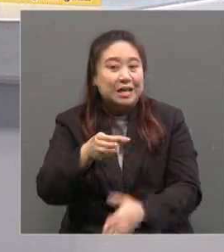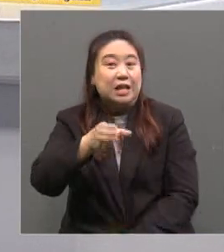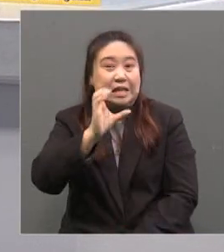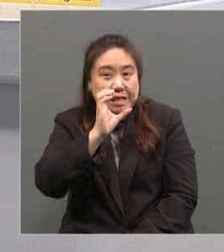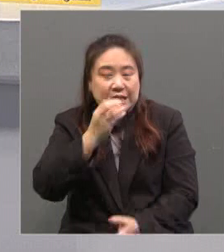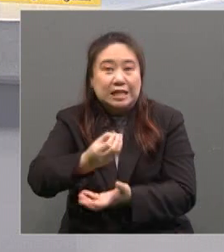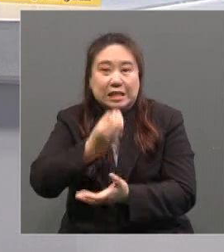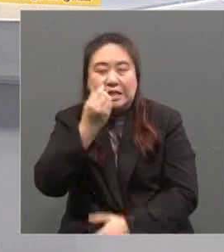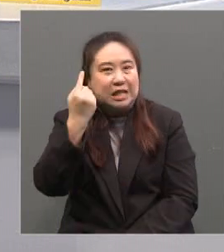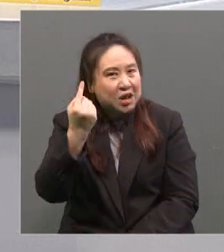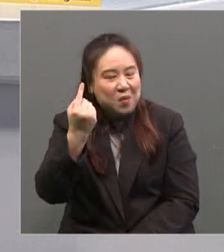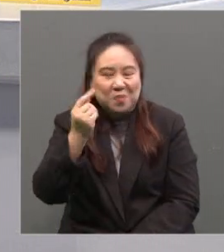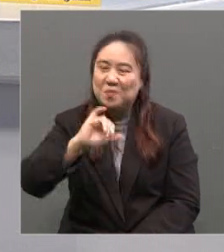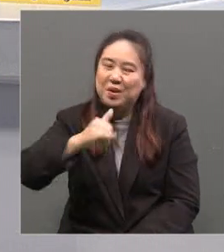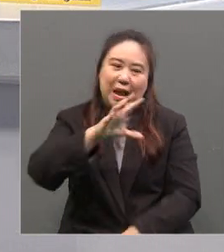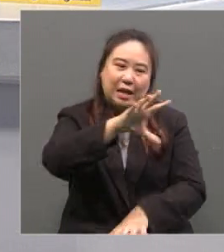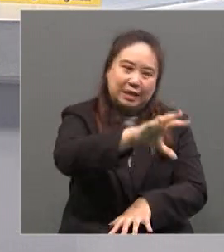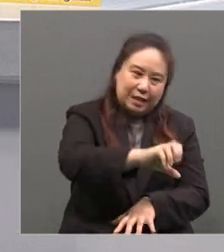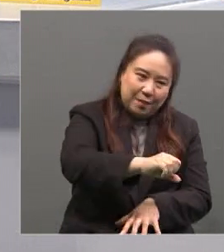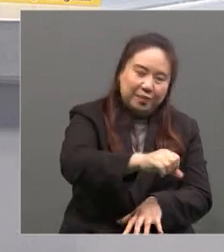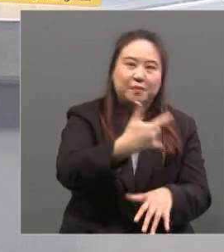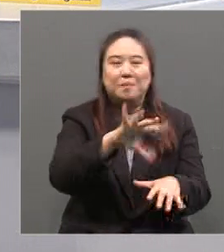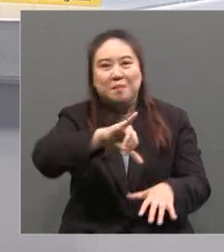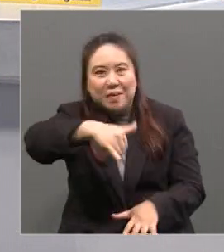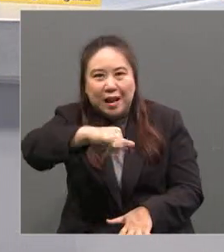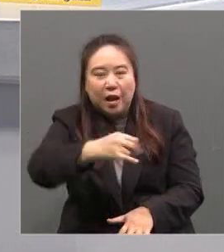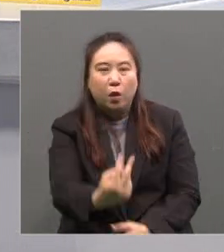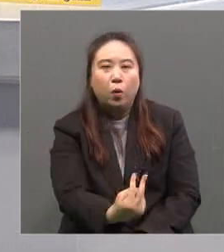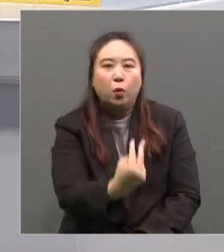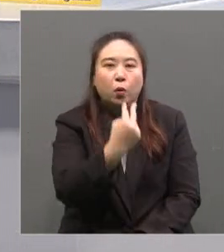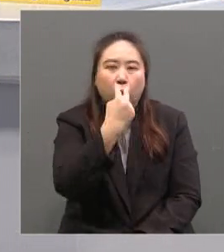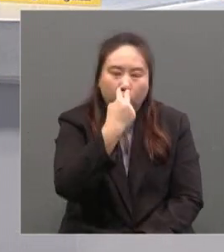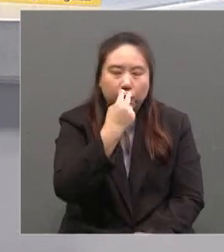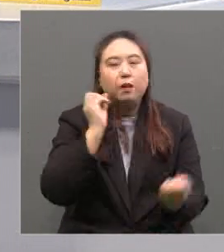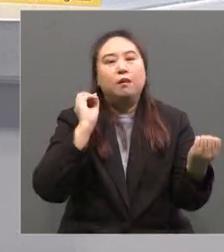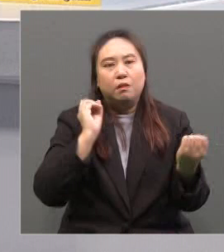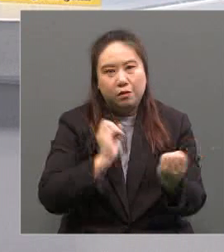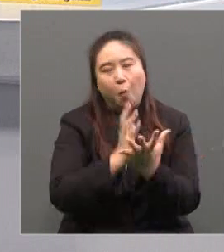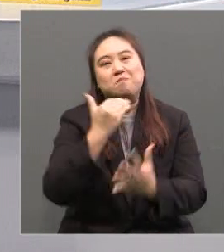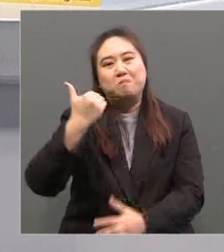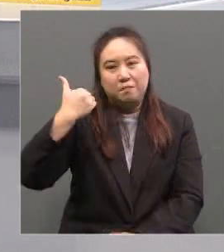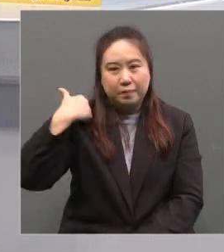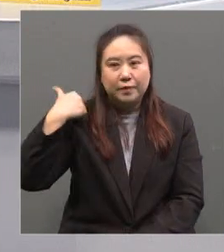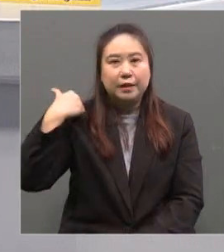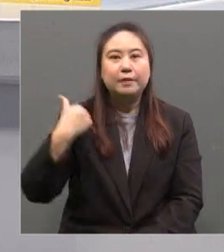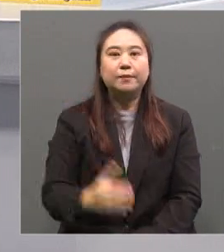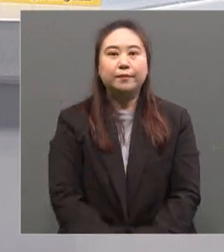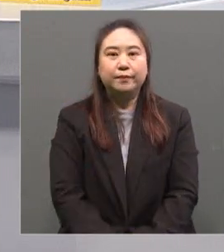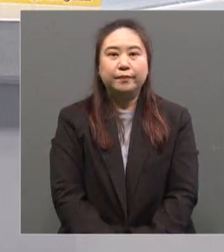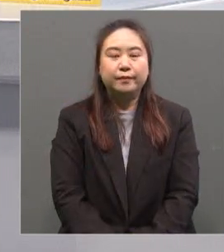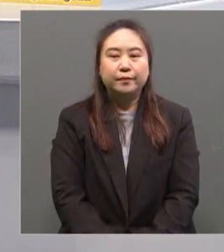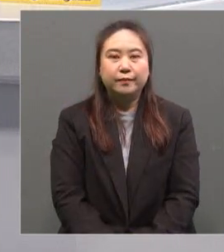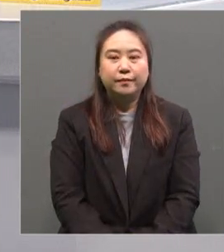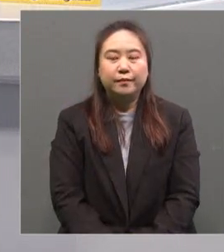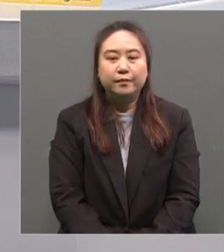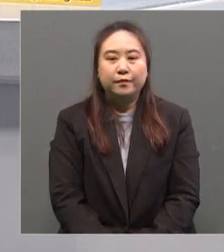สูดดมทุกอย่างเนี่ยเกิดอาการข้างเคียงกับร่างกายของคนที่สัมผัสแล้วก็สูดดมโดยตรงได้รวมไปถึงการรับประท